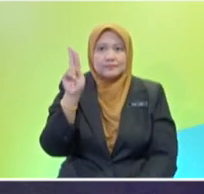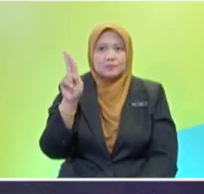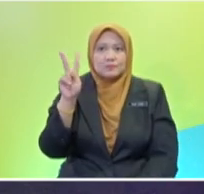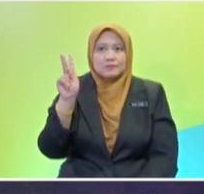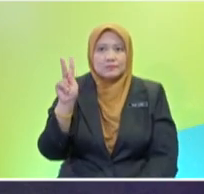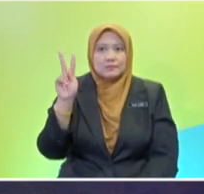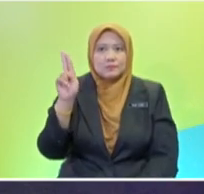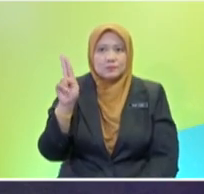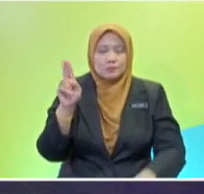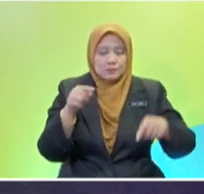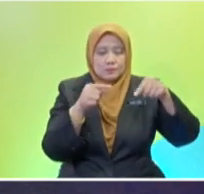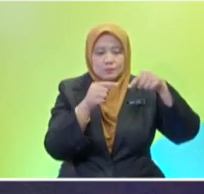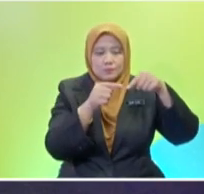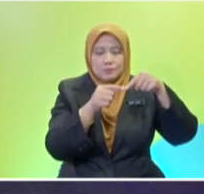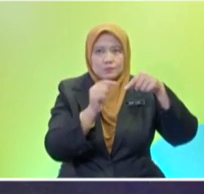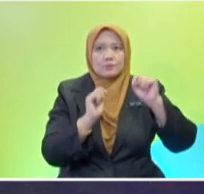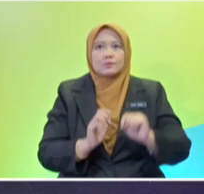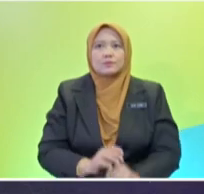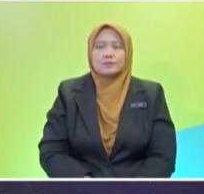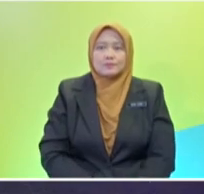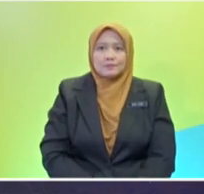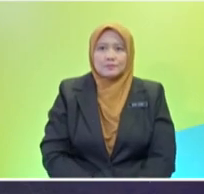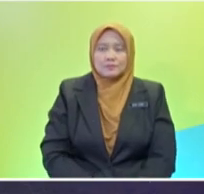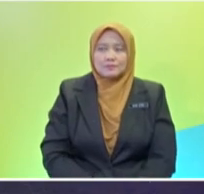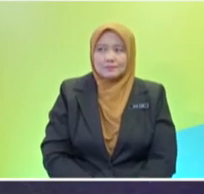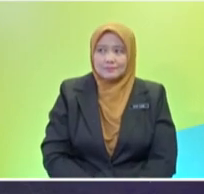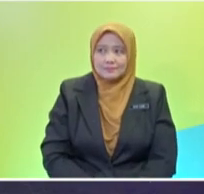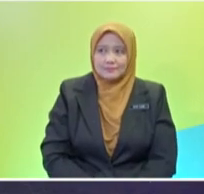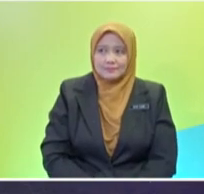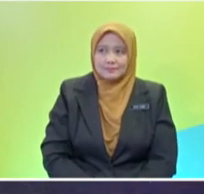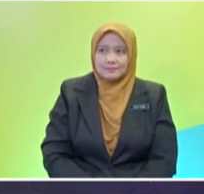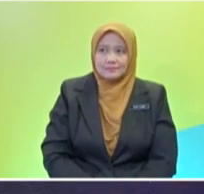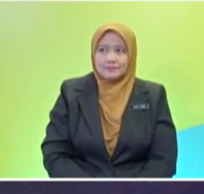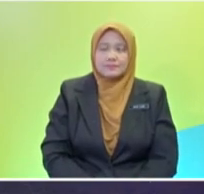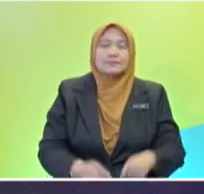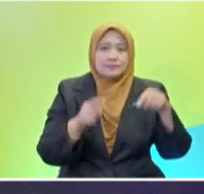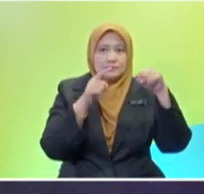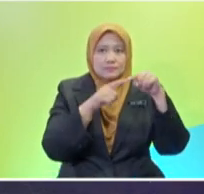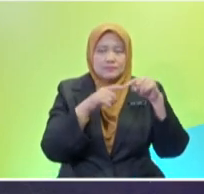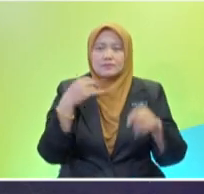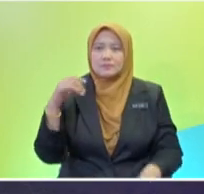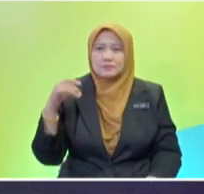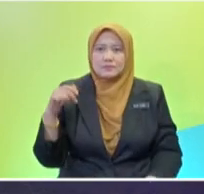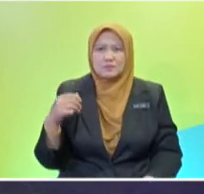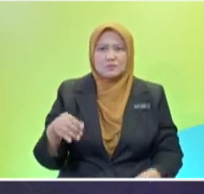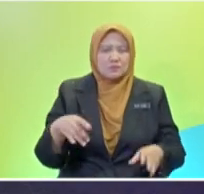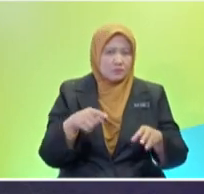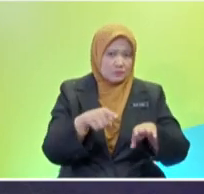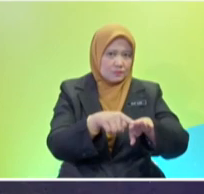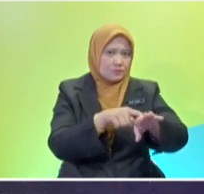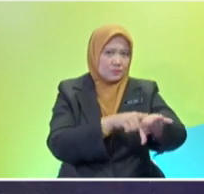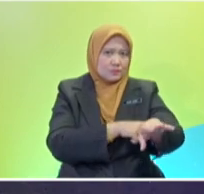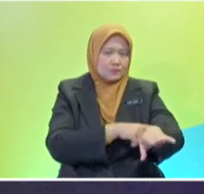jadi dan siku apa gitu Iya betul kuku kita selalu potong kita jangan kasih di hitam